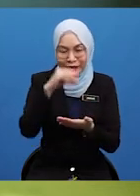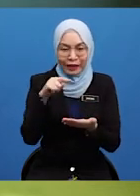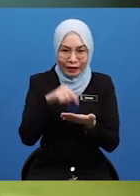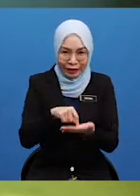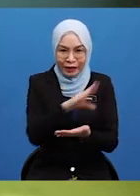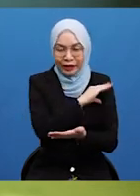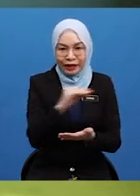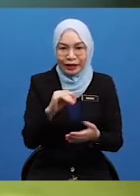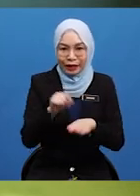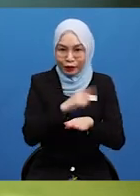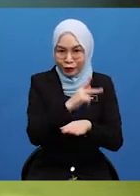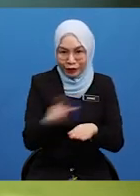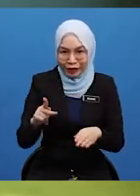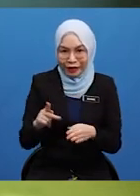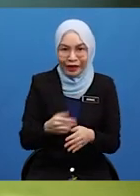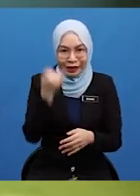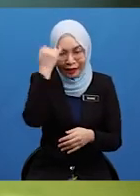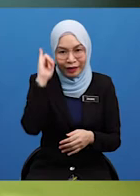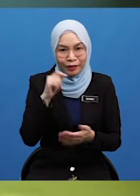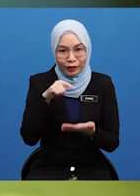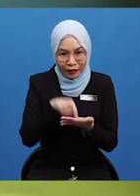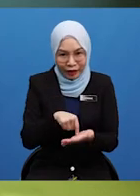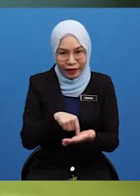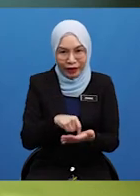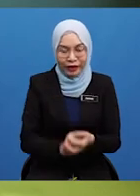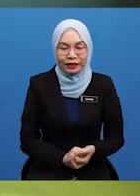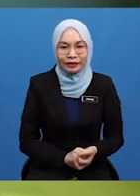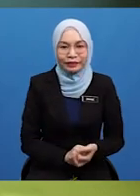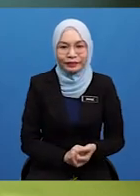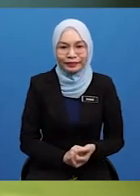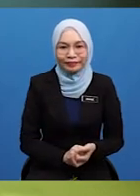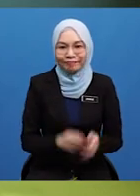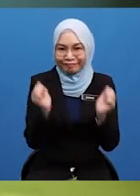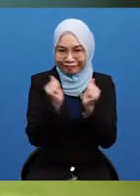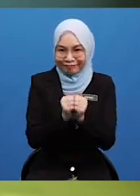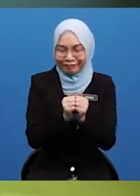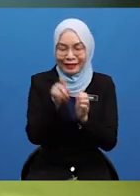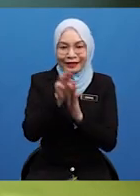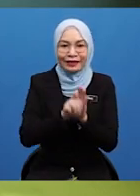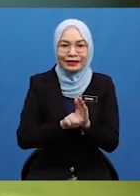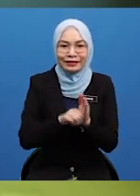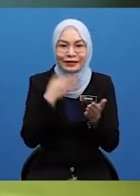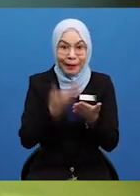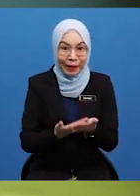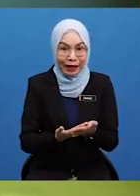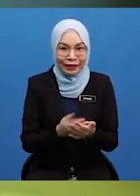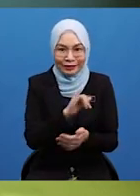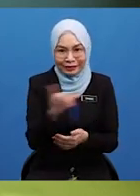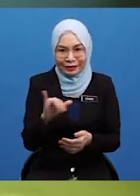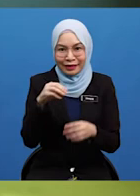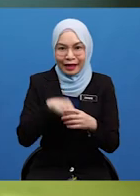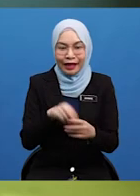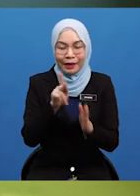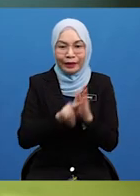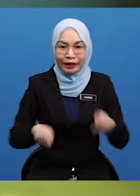menggunakan alat telekomunikasi yang terdapat di Malaysia ini dengan sebaik mungkin dalam